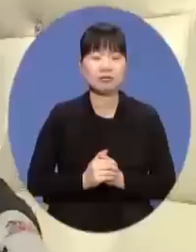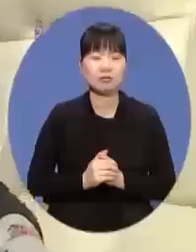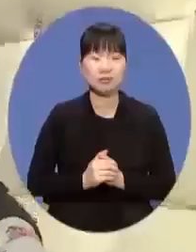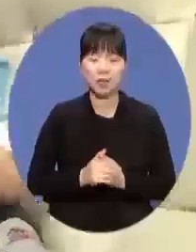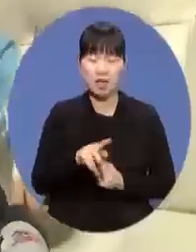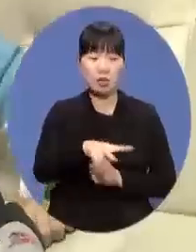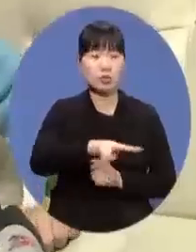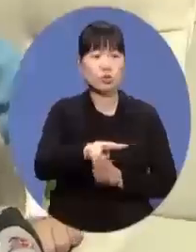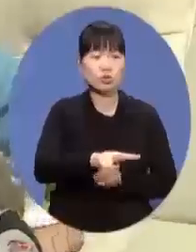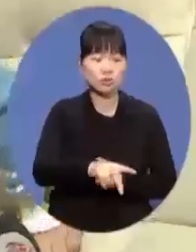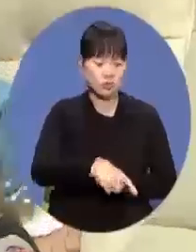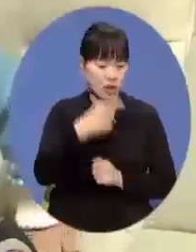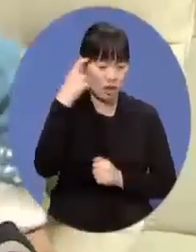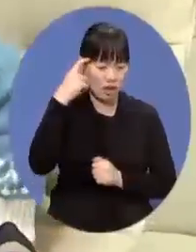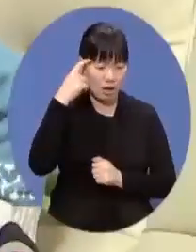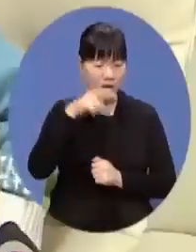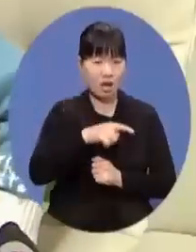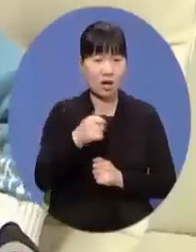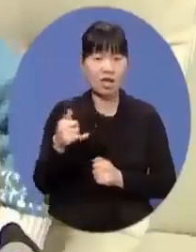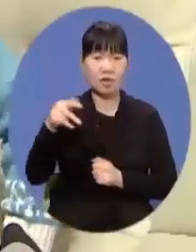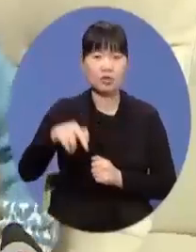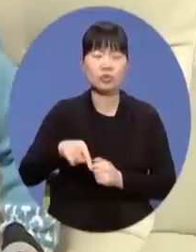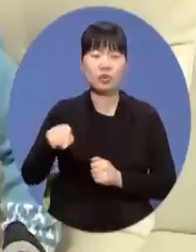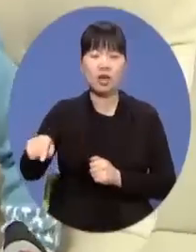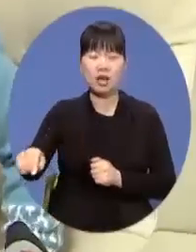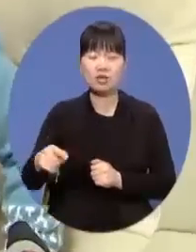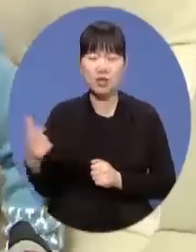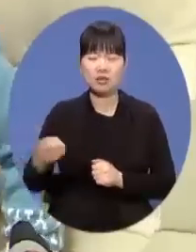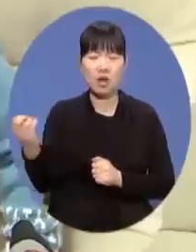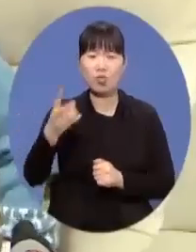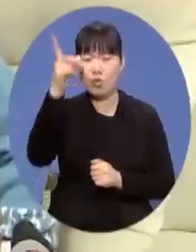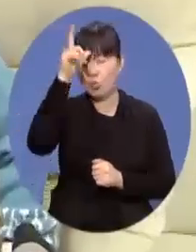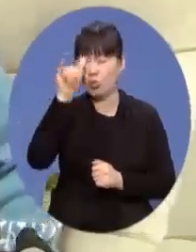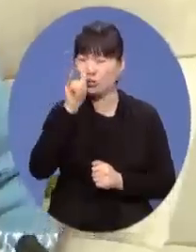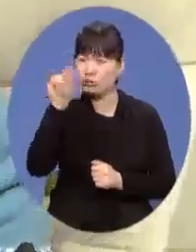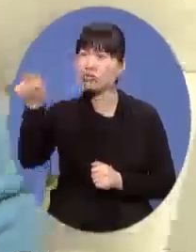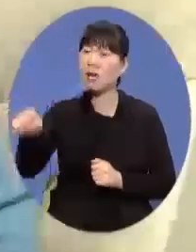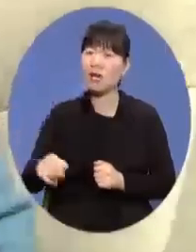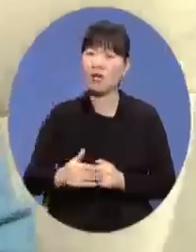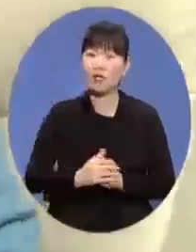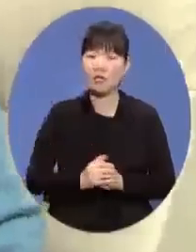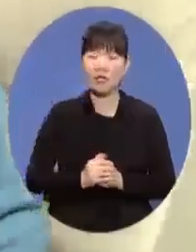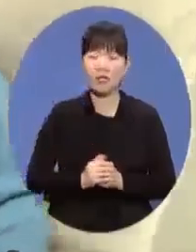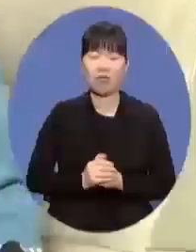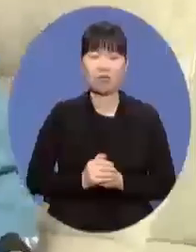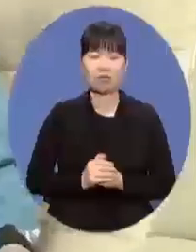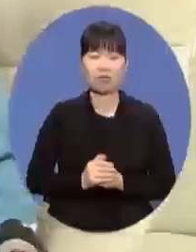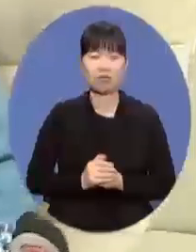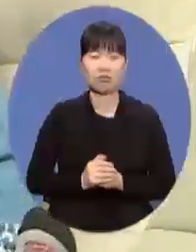니네 왜 이래? 희수가 자꾸 고집을 부리잖아요.